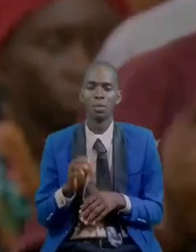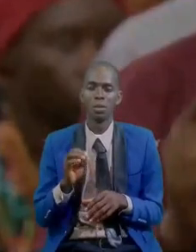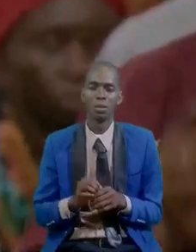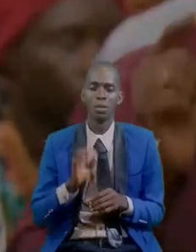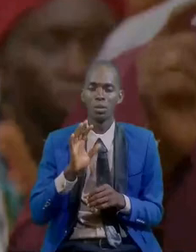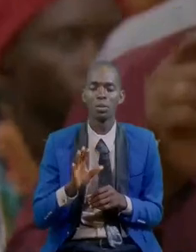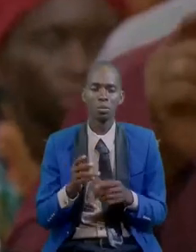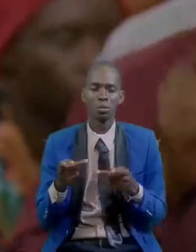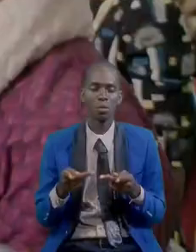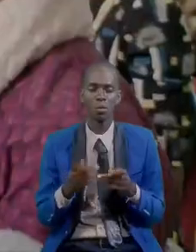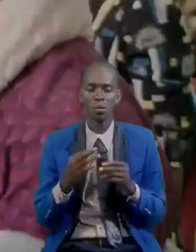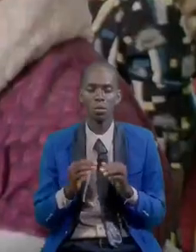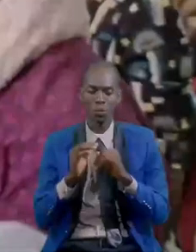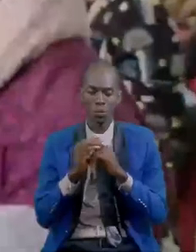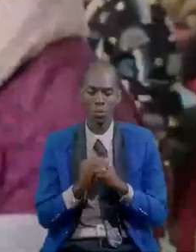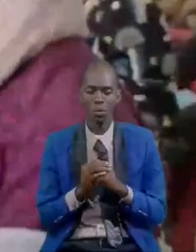dans ton assemblée,